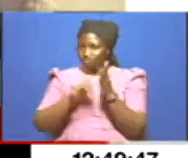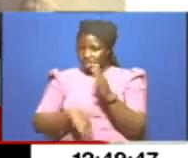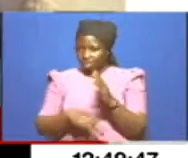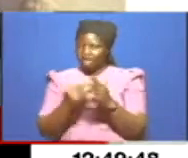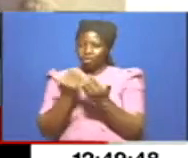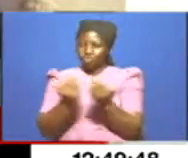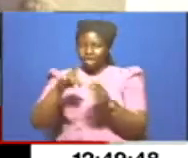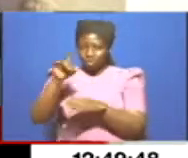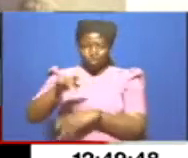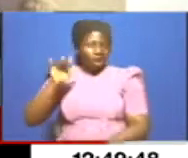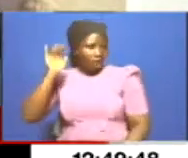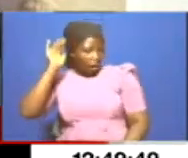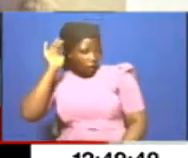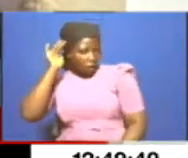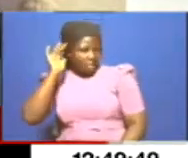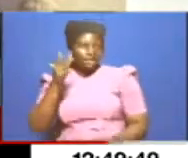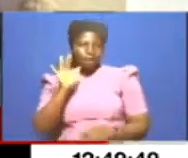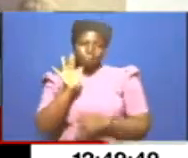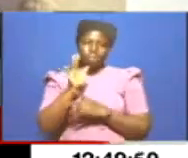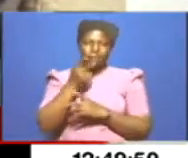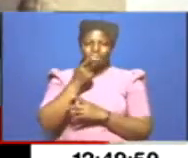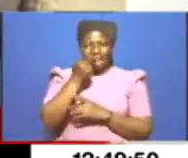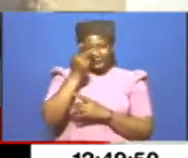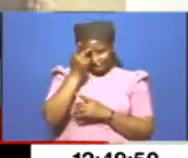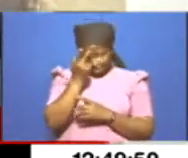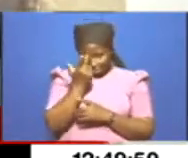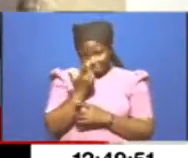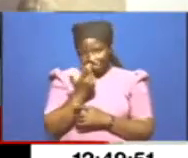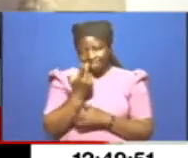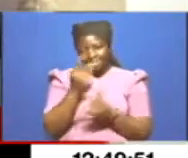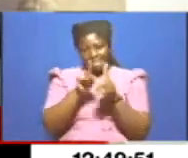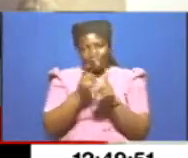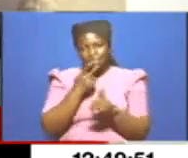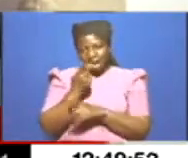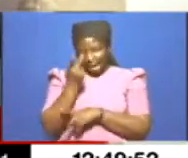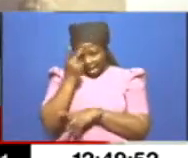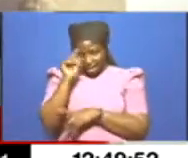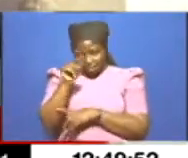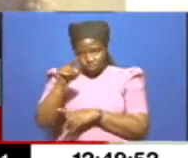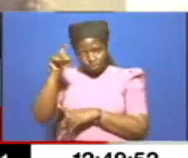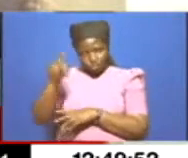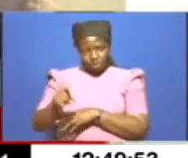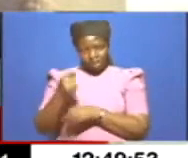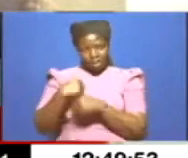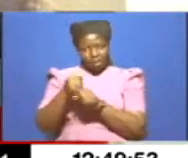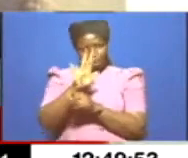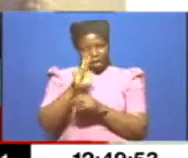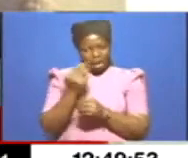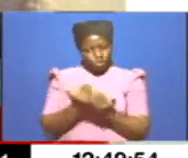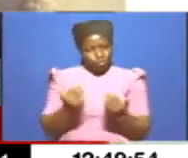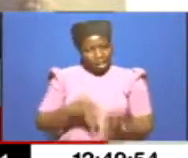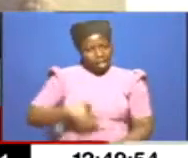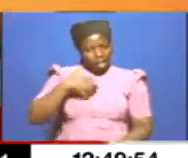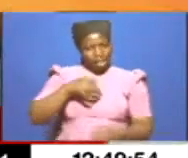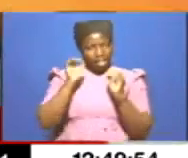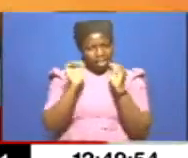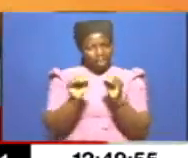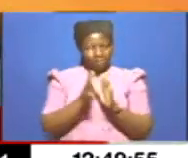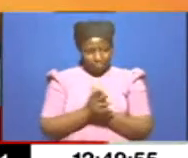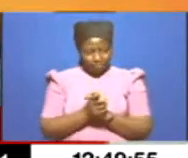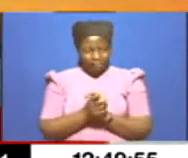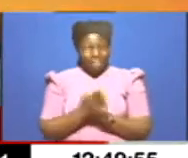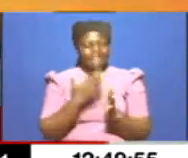chini pia inasema nanyi wazazi msiwaudhi watoto wenu. Mm-hmm. Asante sana. Naam, shukrani sana kwa muda wako